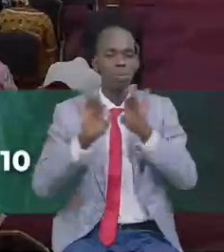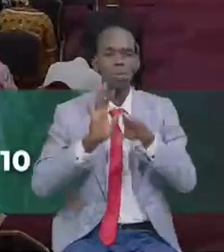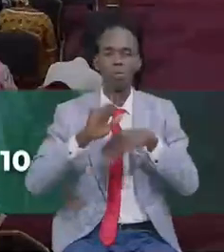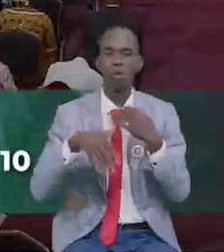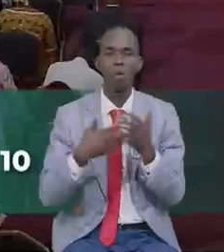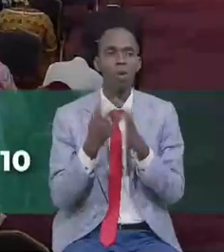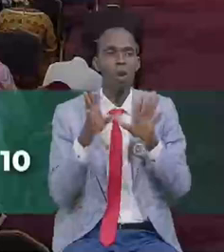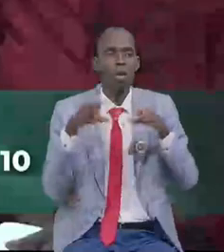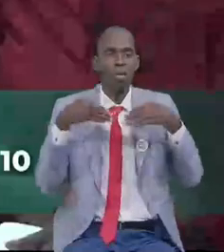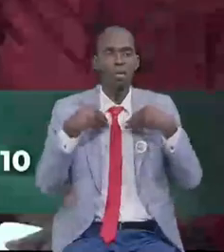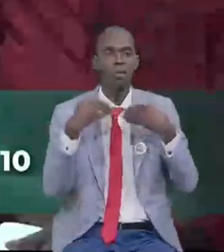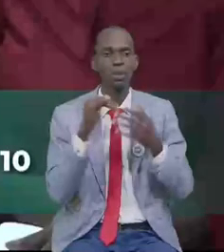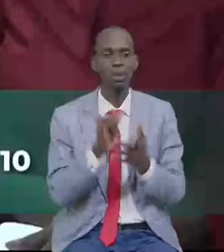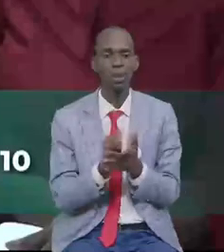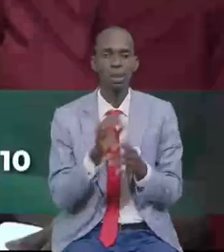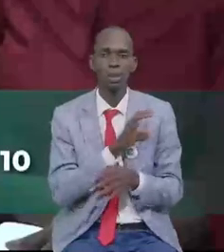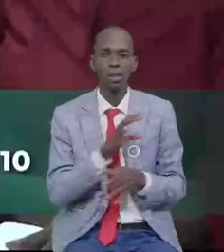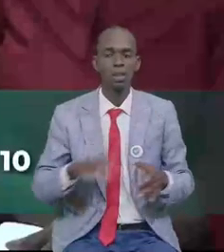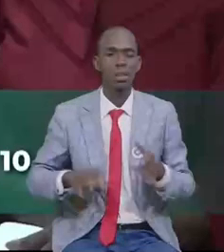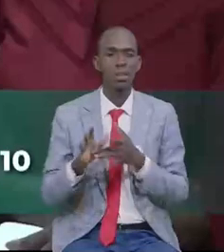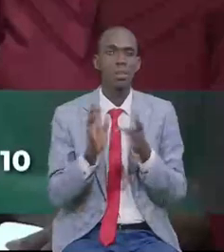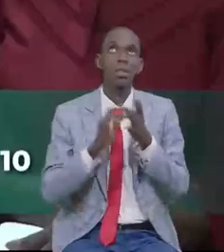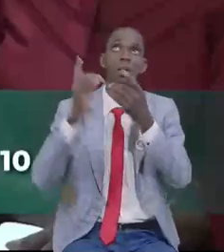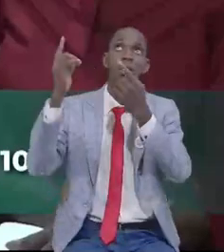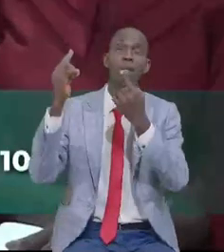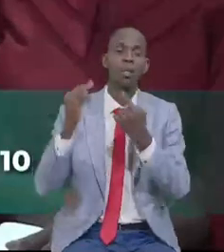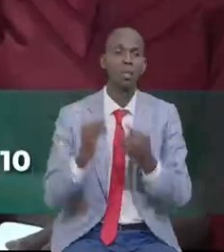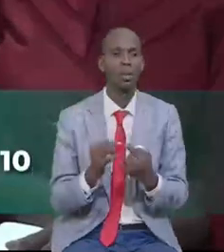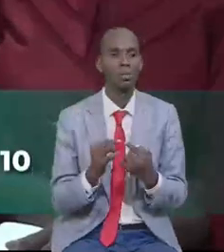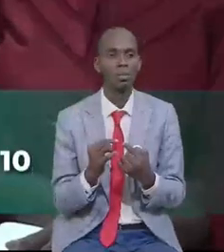que Jésus-Christ est venu dans le monde